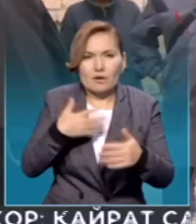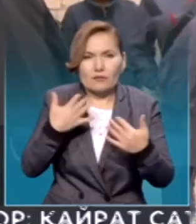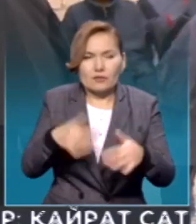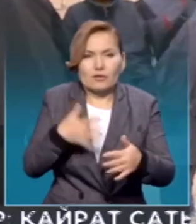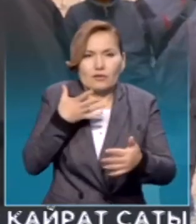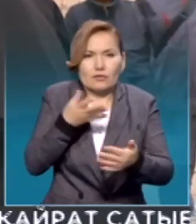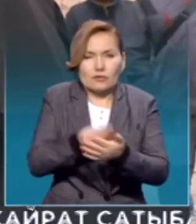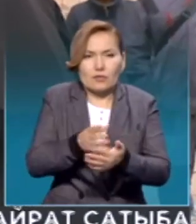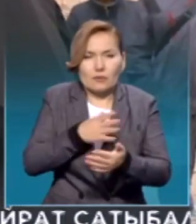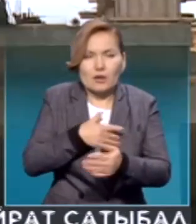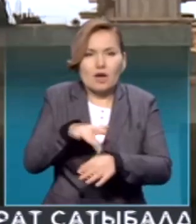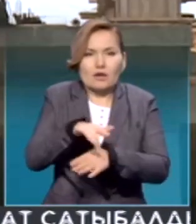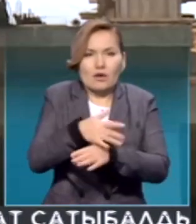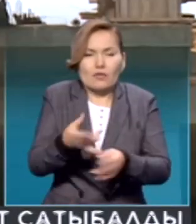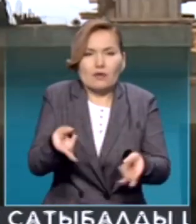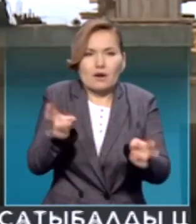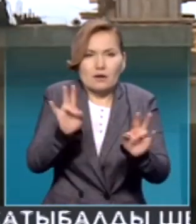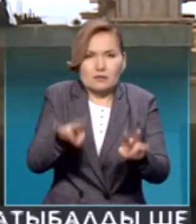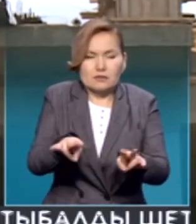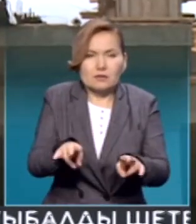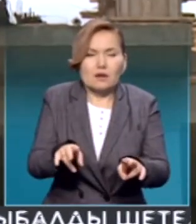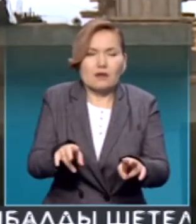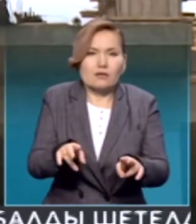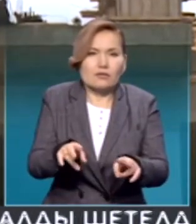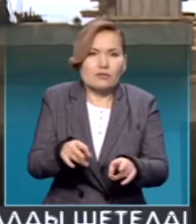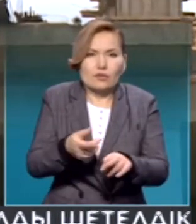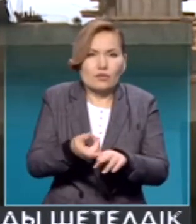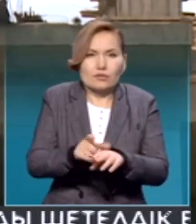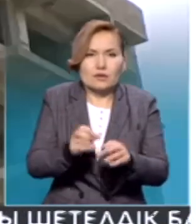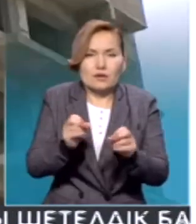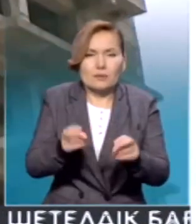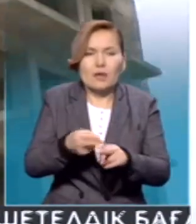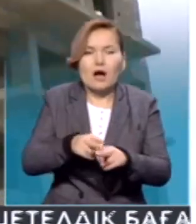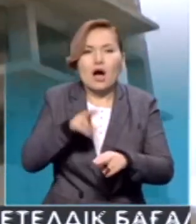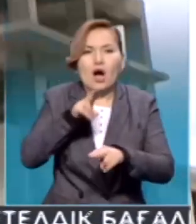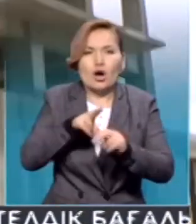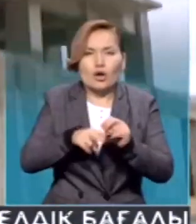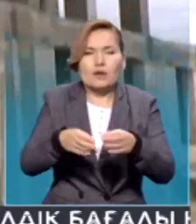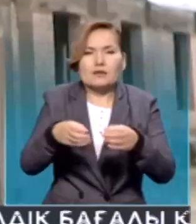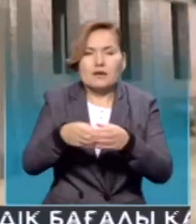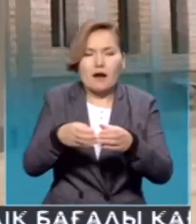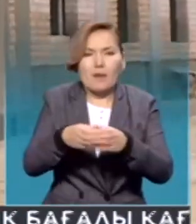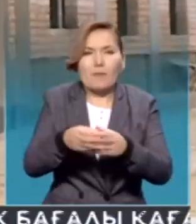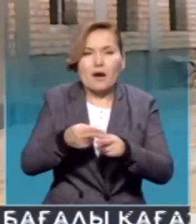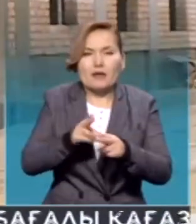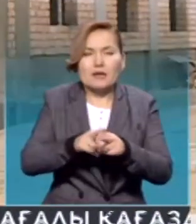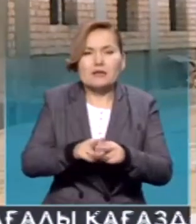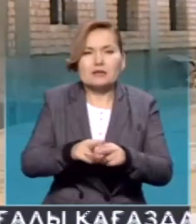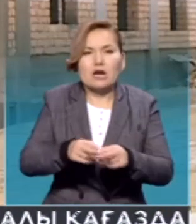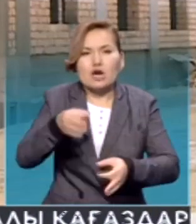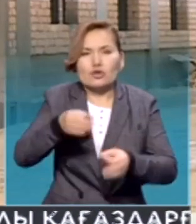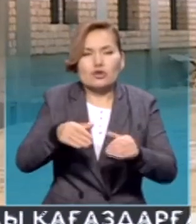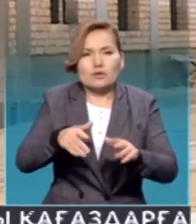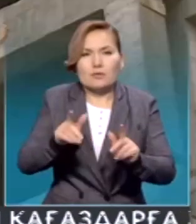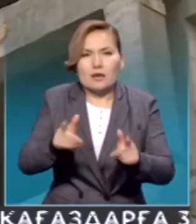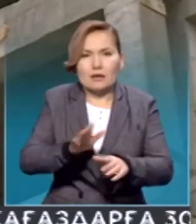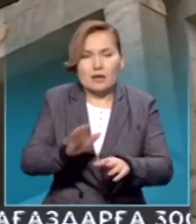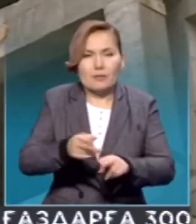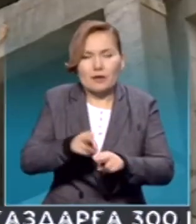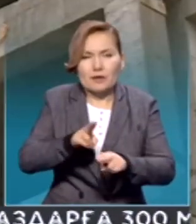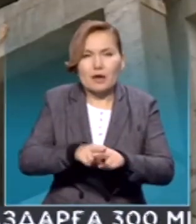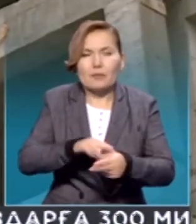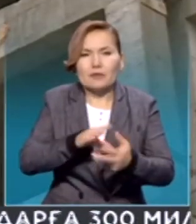жауабын берсін, біз енді далада қалмайық. Құрылыс компаниясы сот шешімімен келіспей қарсы шағым түсіретінін жеткізді. Ал сәулет